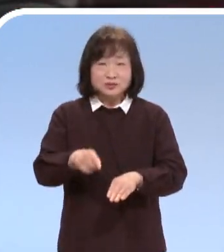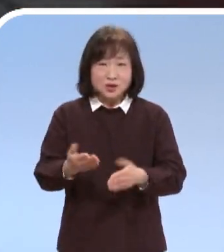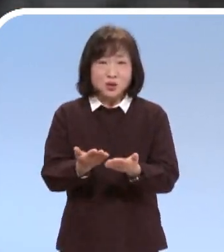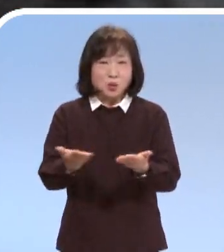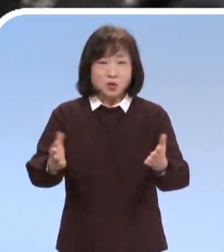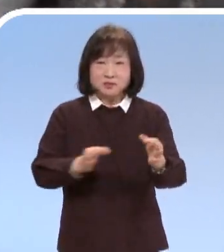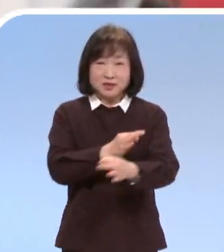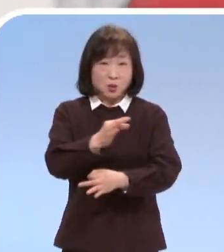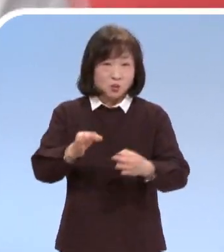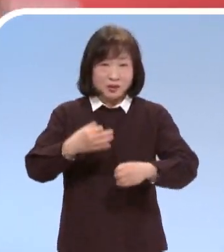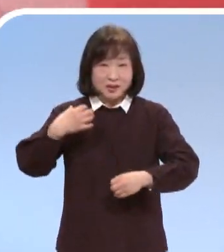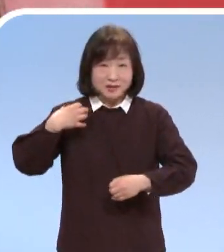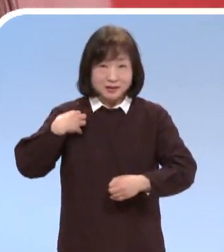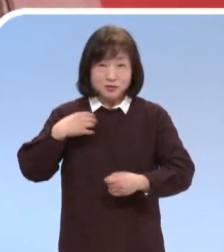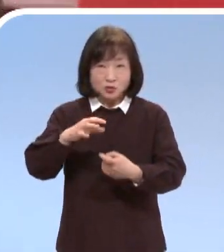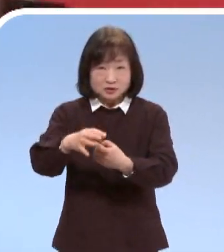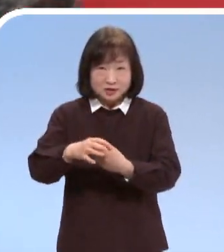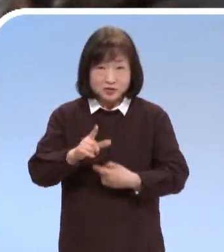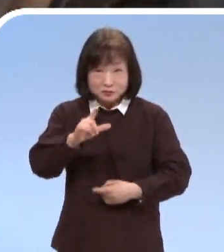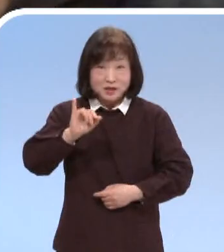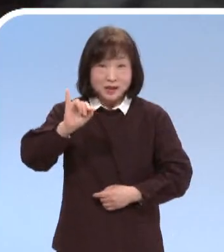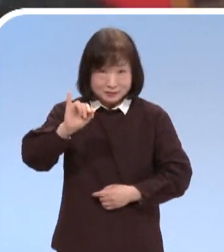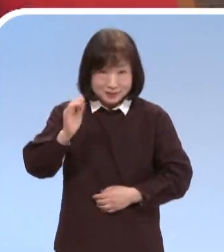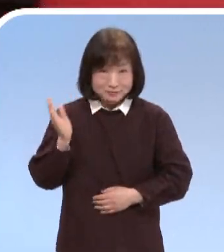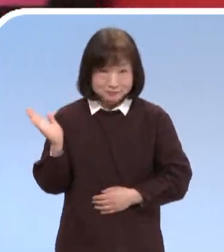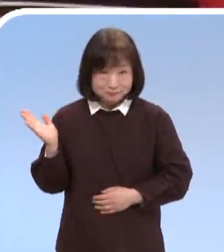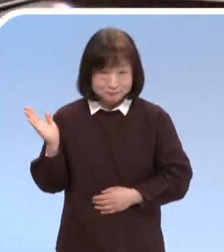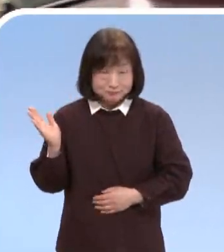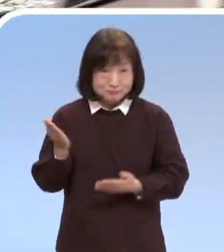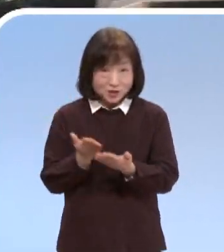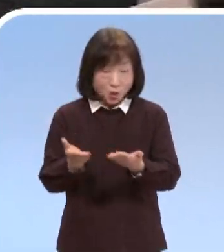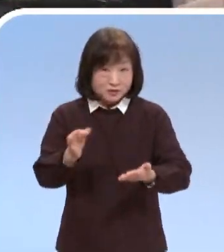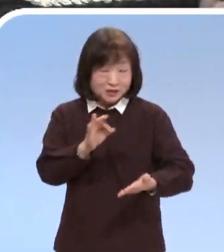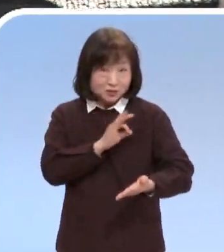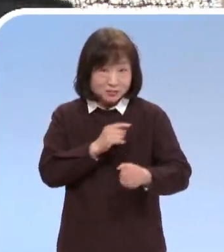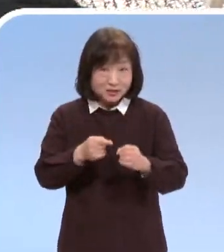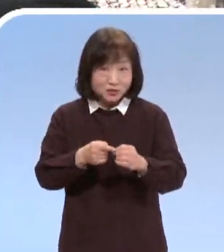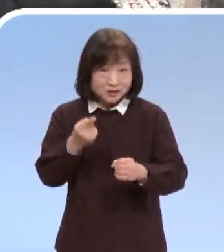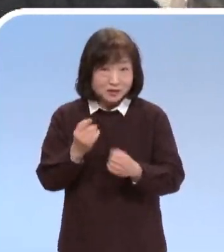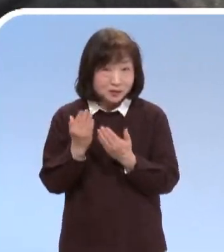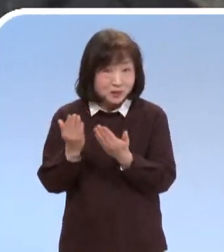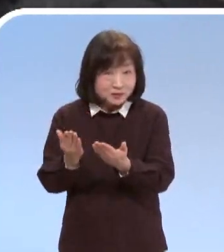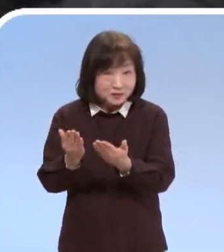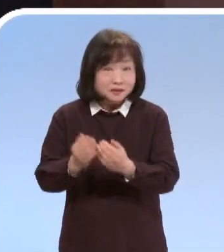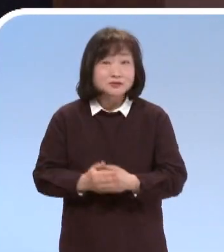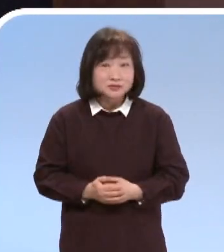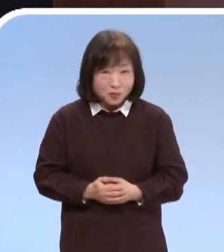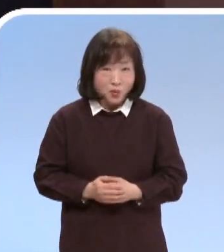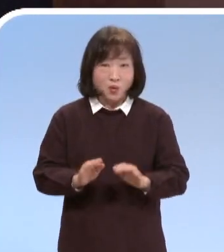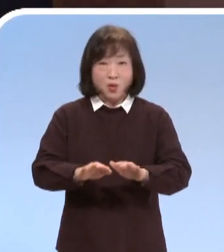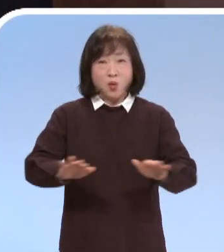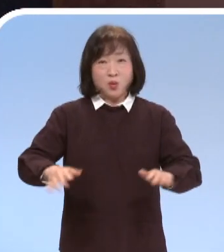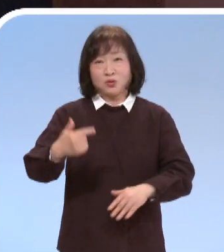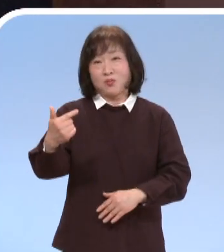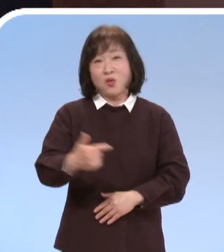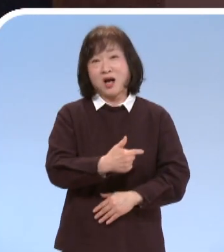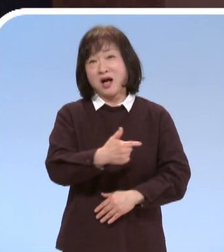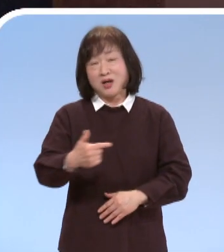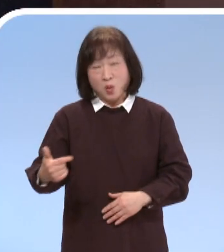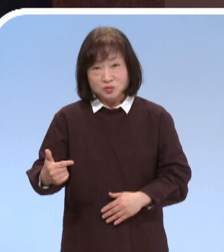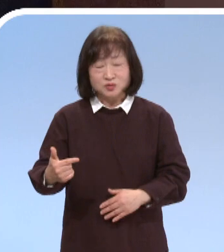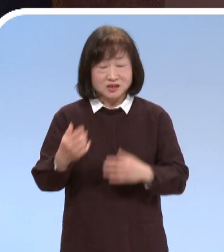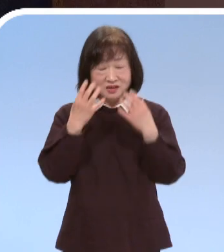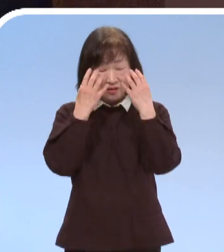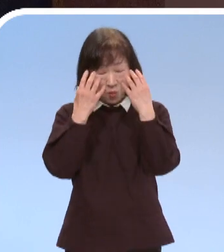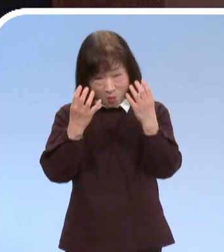このお店を切り盛りしているのがこちらの村上さん。店名の由来を聞いてみると、なんとお子さんが